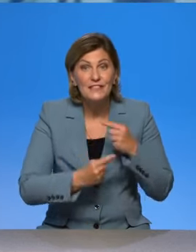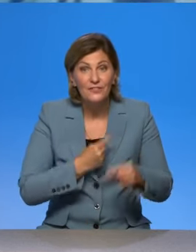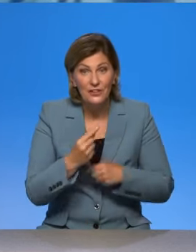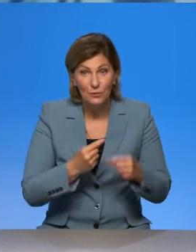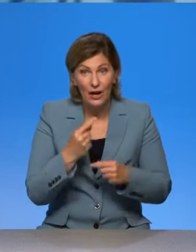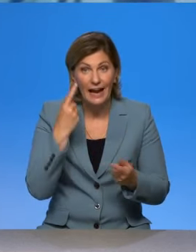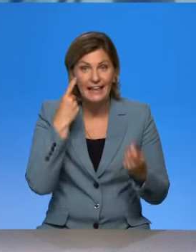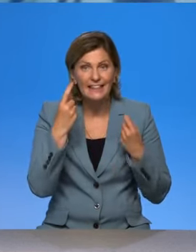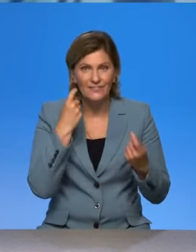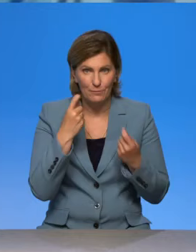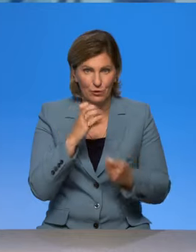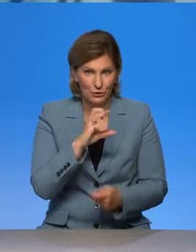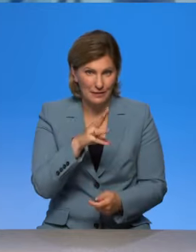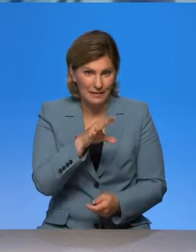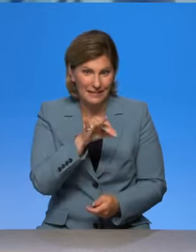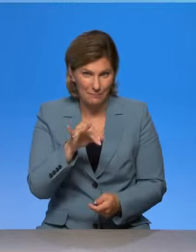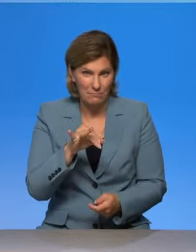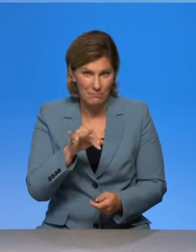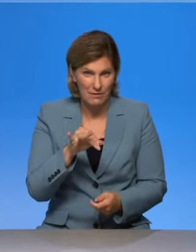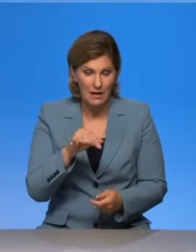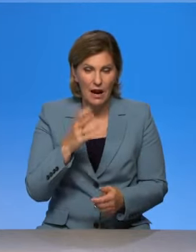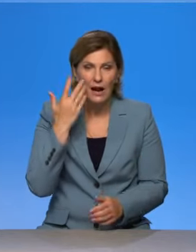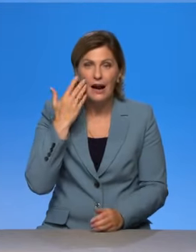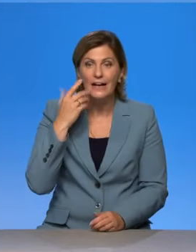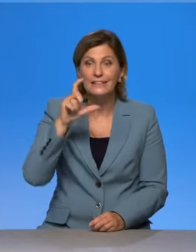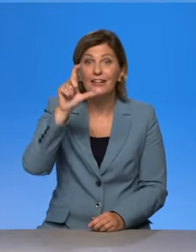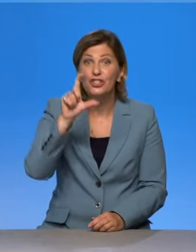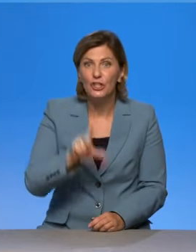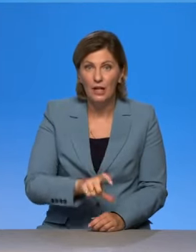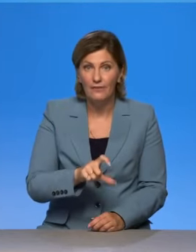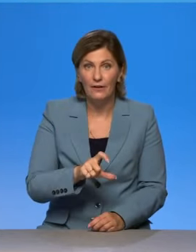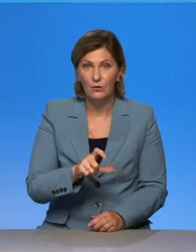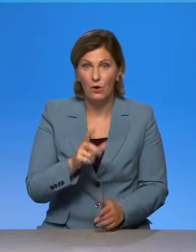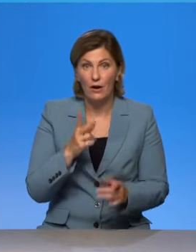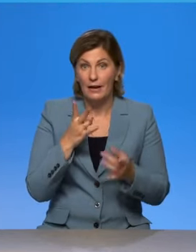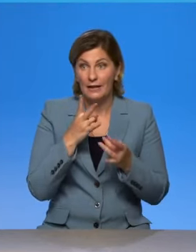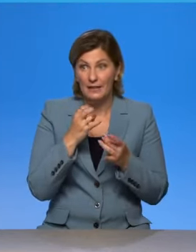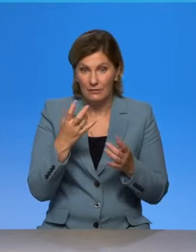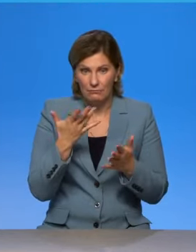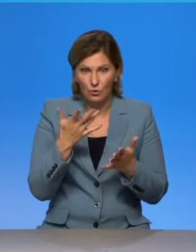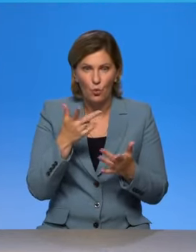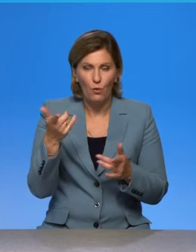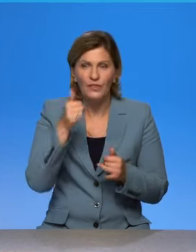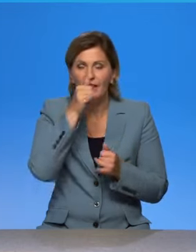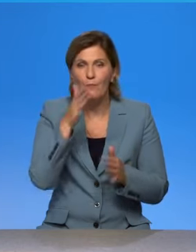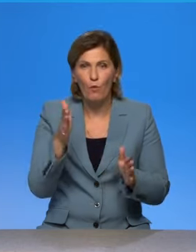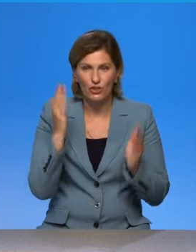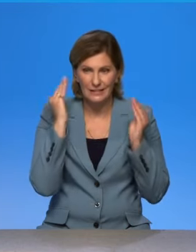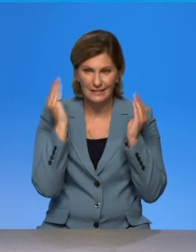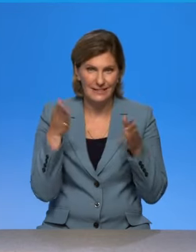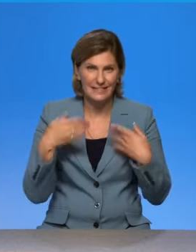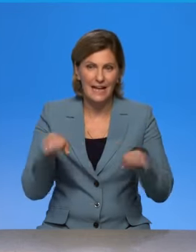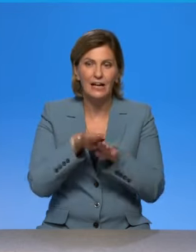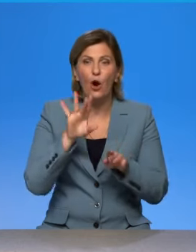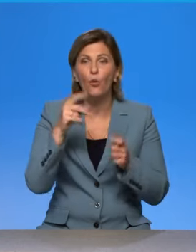информационном обществе, когда человеку вообще нигде не скрыться от потоков информации, и когда она достает